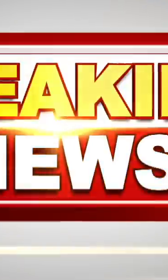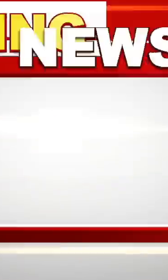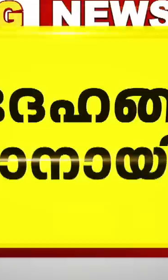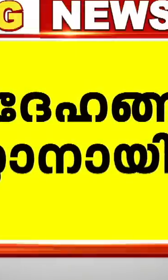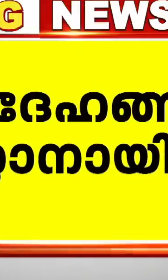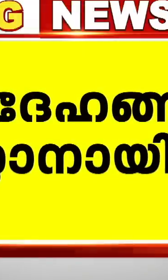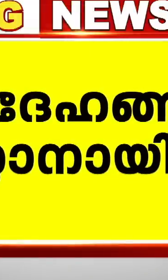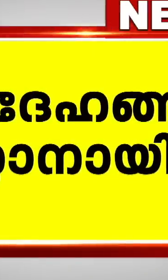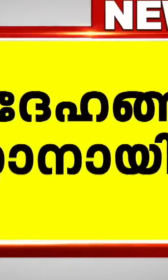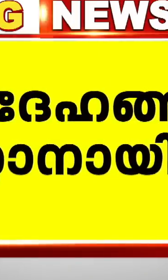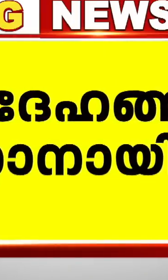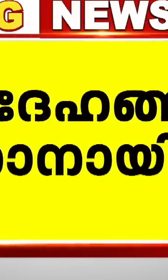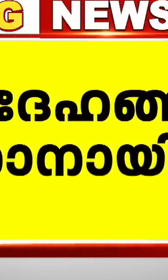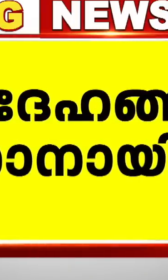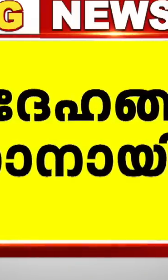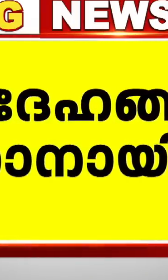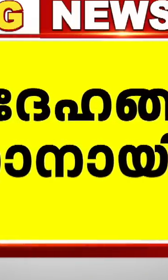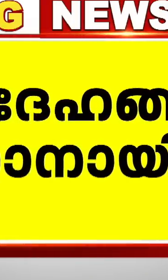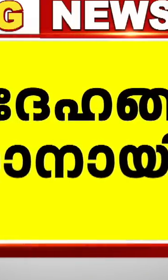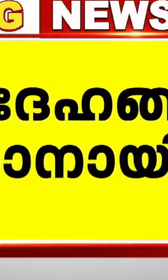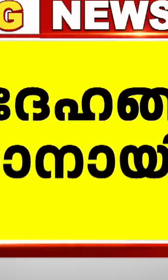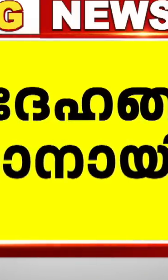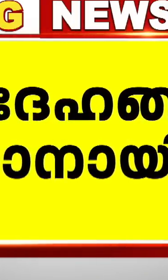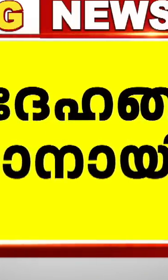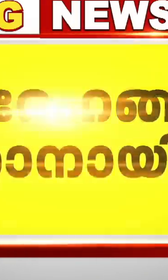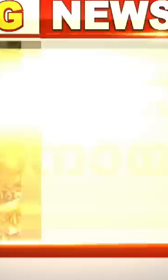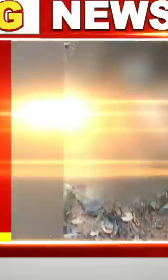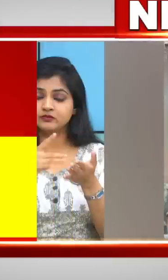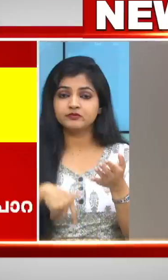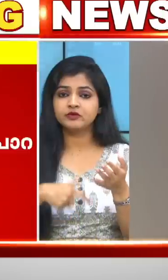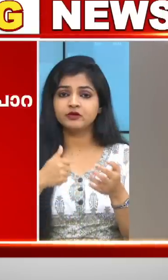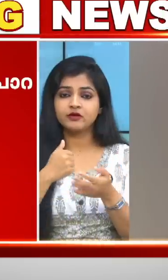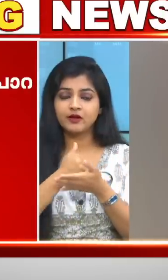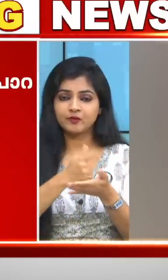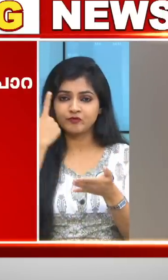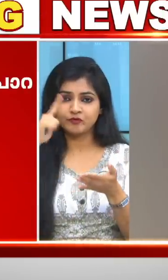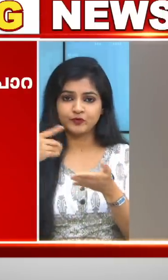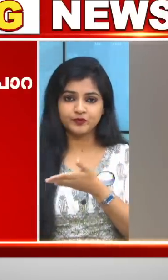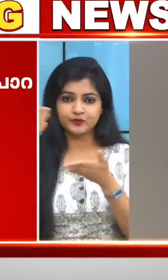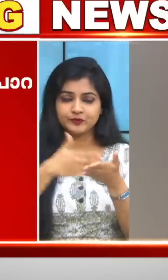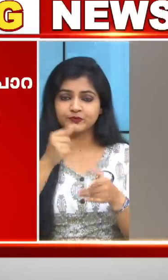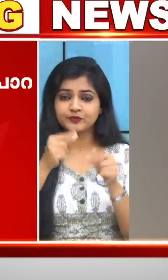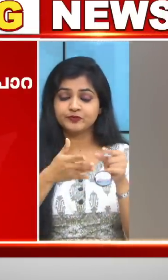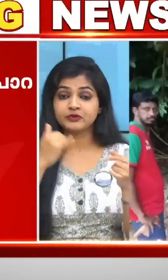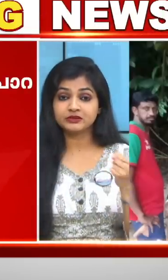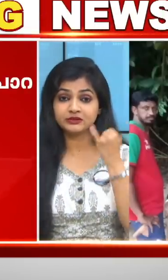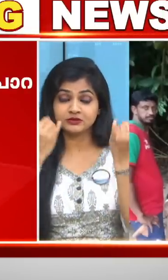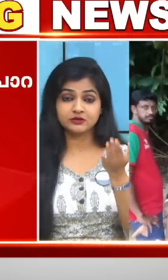റിപ്പൺ ഭാഗത്തു നിന്നാണ് അവർ നേരെ ഈ വനമേഖലയിലേക്ക് രക്ഷാപ്രവർത്തനത്തിന്റെ ഭാഗമായി ഇറങ്ങിയത്. ഈ തിരച്ചിലിൽ ഇറങ്ങിയ